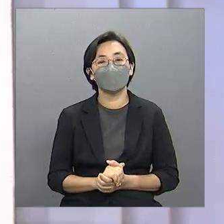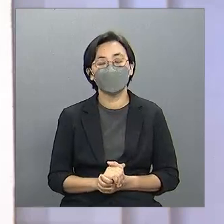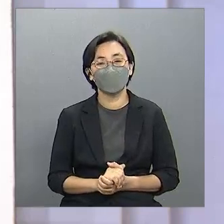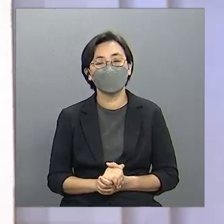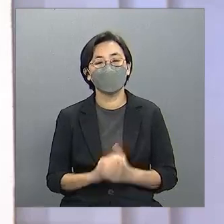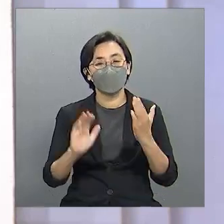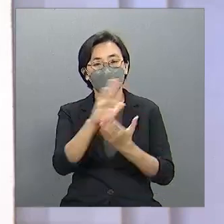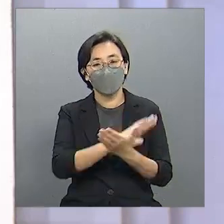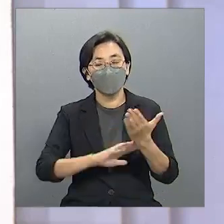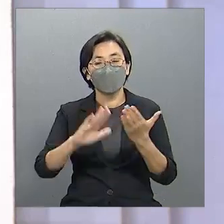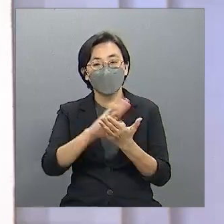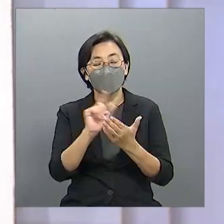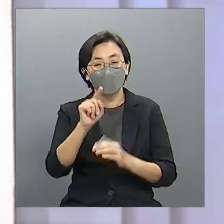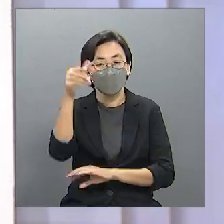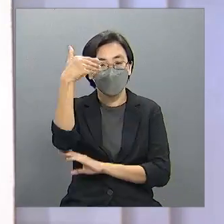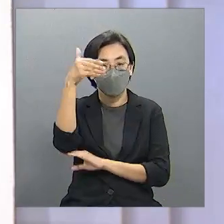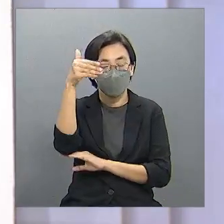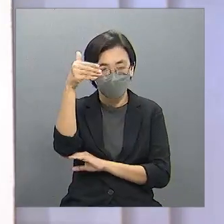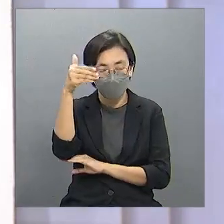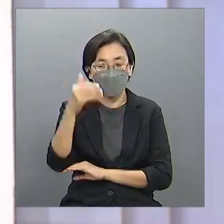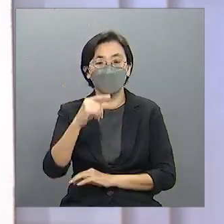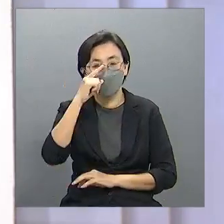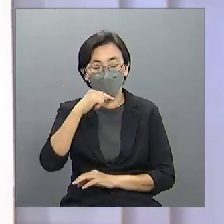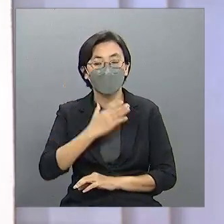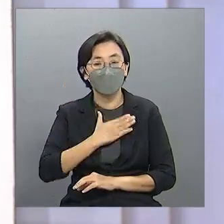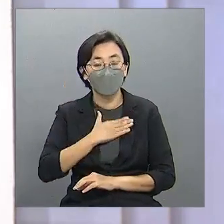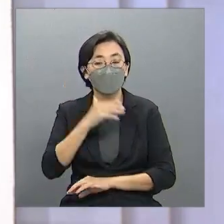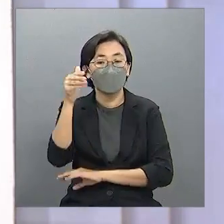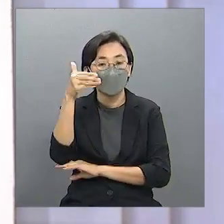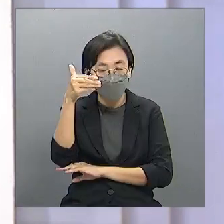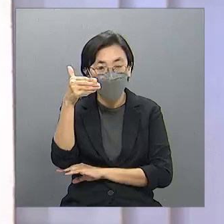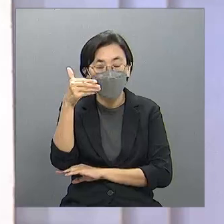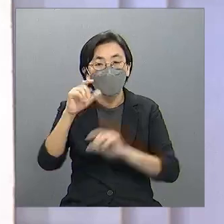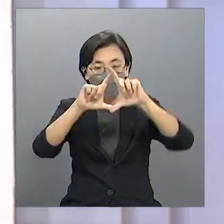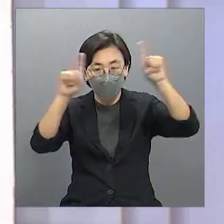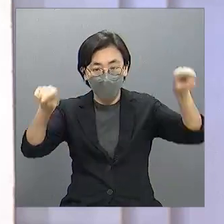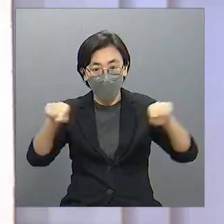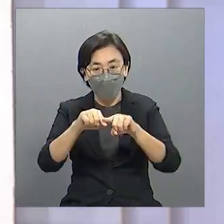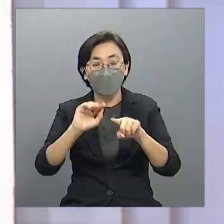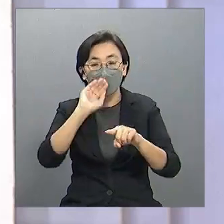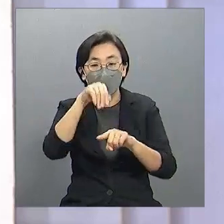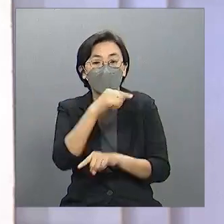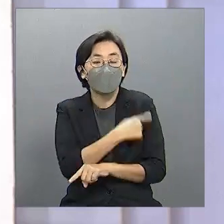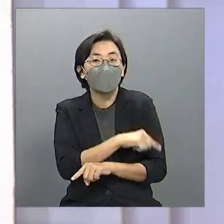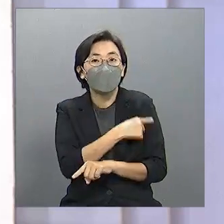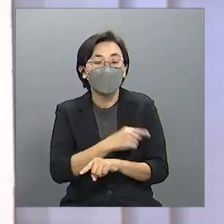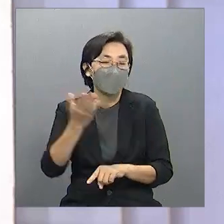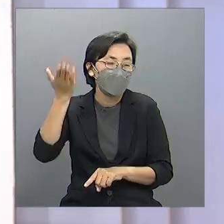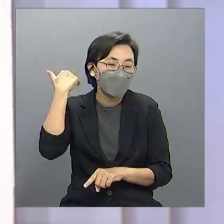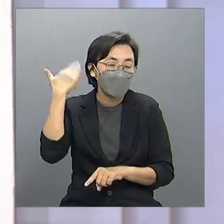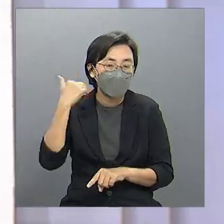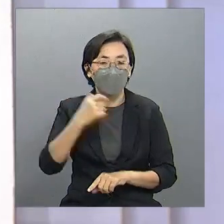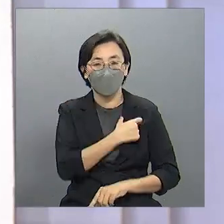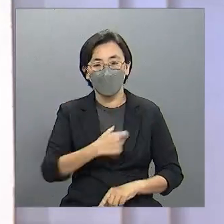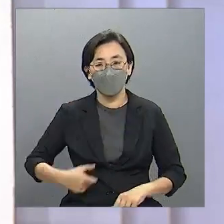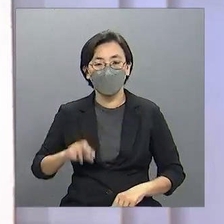ครับย้อนกลับไปก่อนหน้านี้ประเทศไทยของเราเคยมีธงช้างเผือกนะครับเป็นธงที่ใช้ในยุคสมัยของรัชกาลที่5พระบาทสมเด็จพระจุล